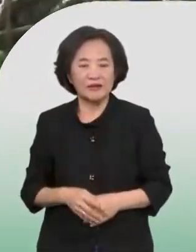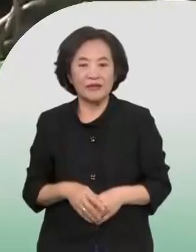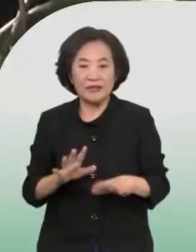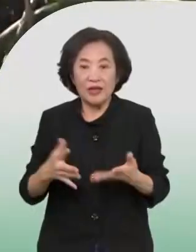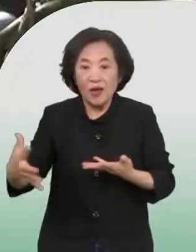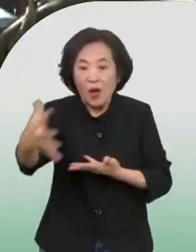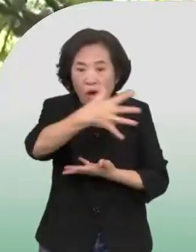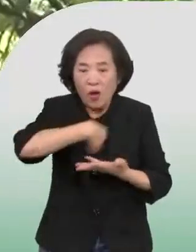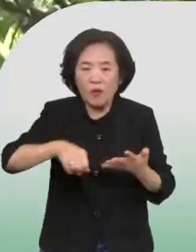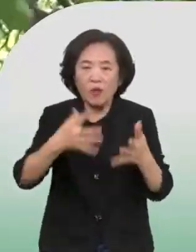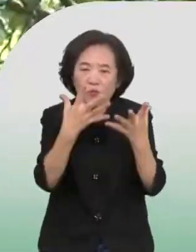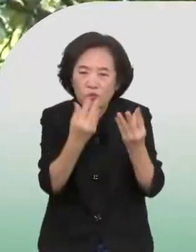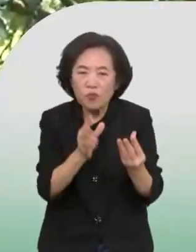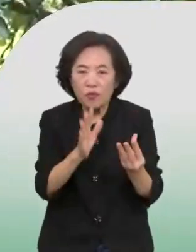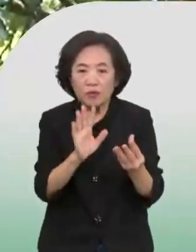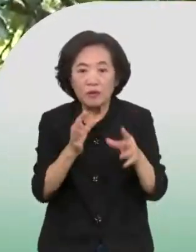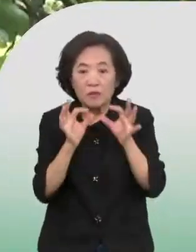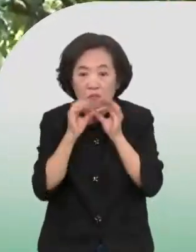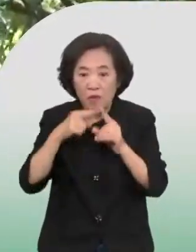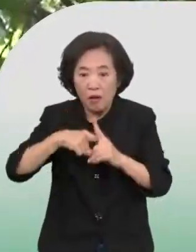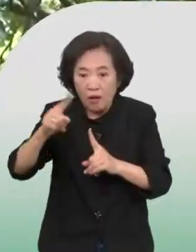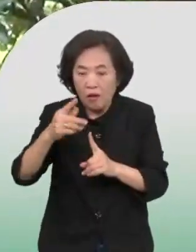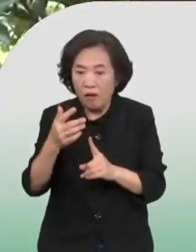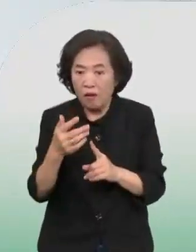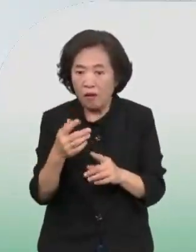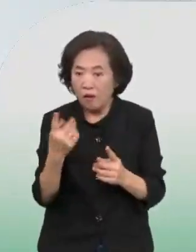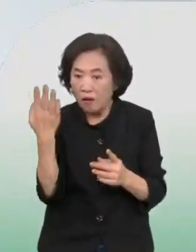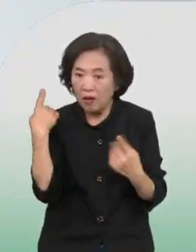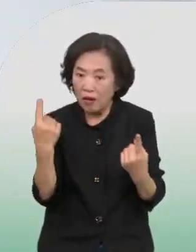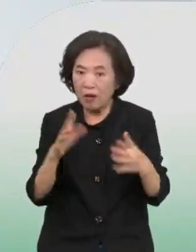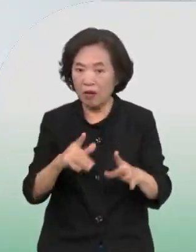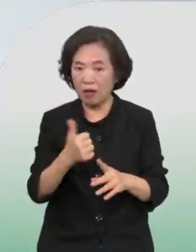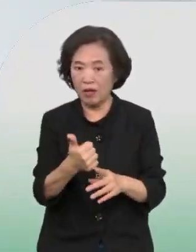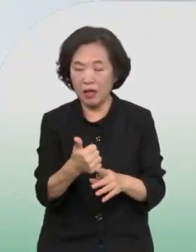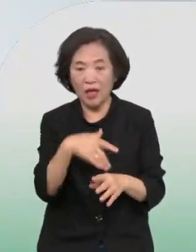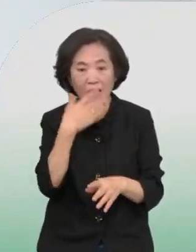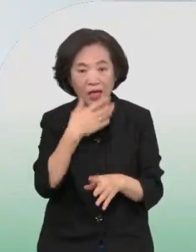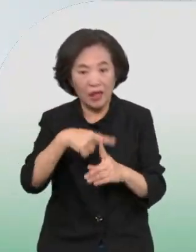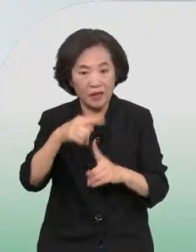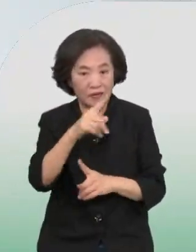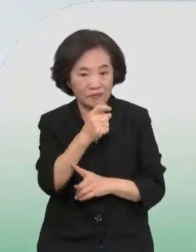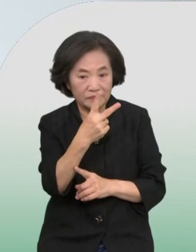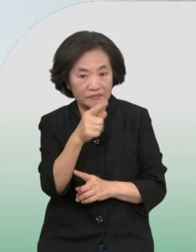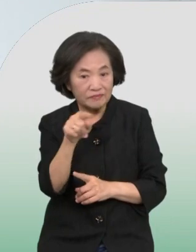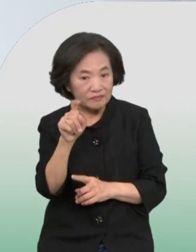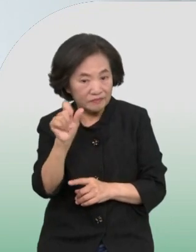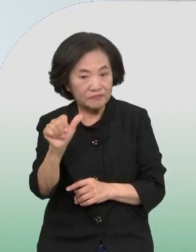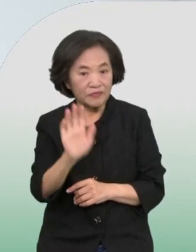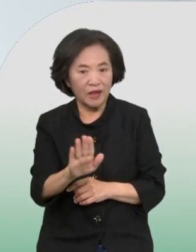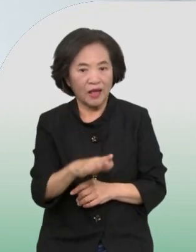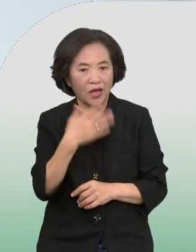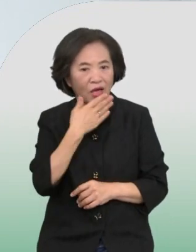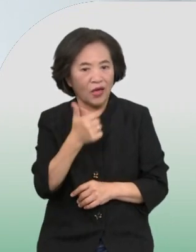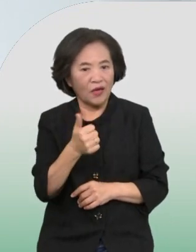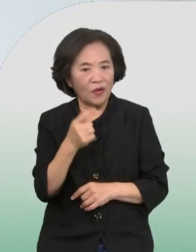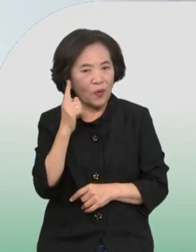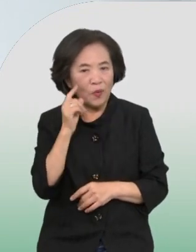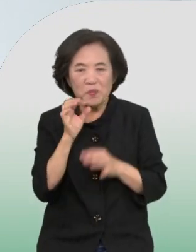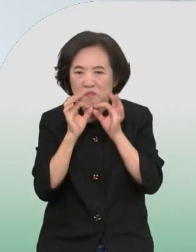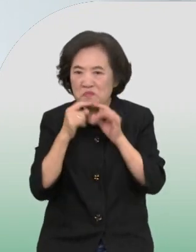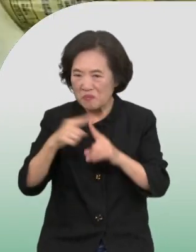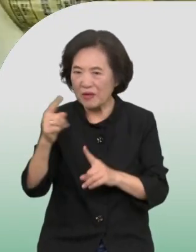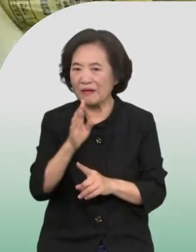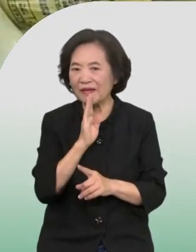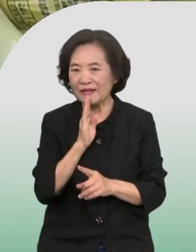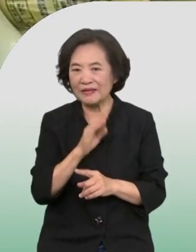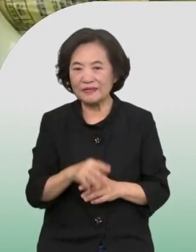微减少，但是呢它的品质反而比往年还高，糖度甚至有的可以高达12到15度，算是非常好的品